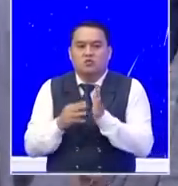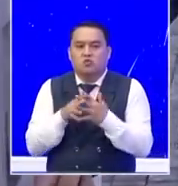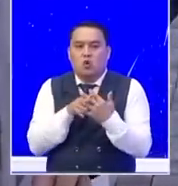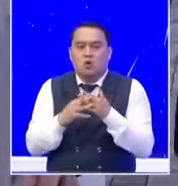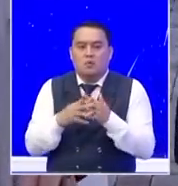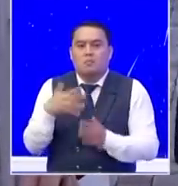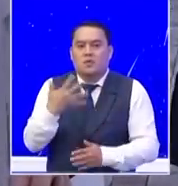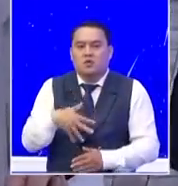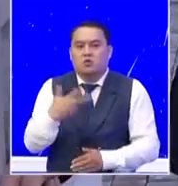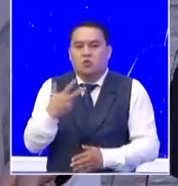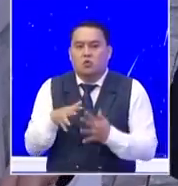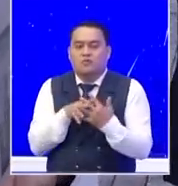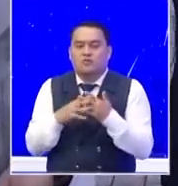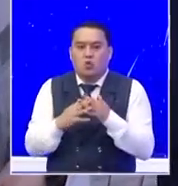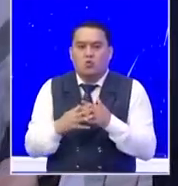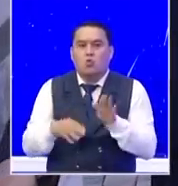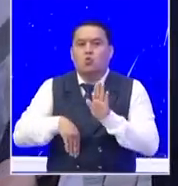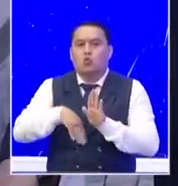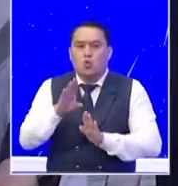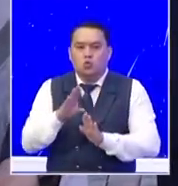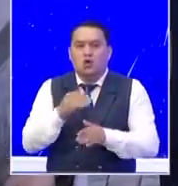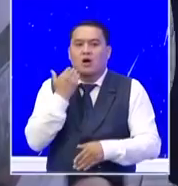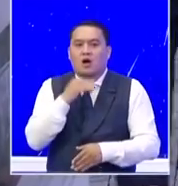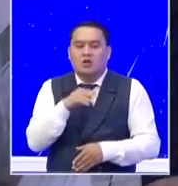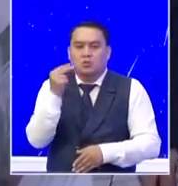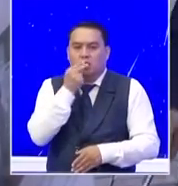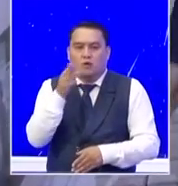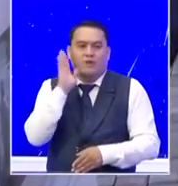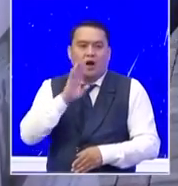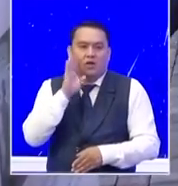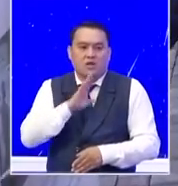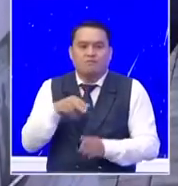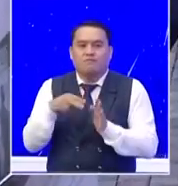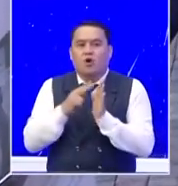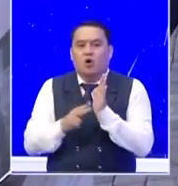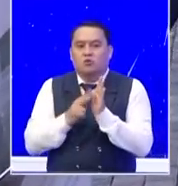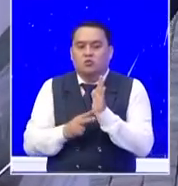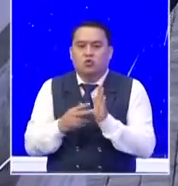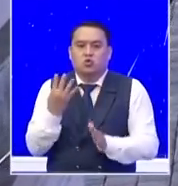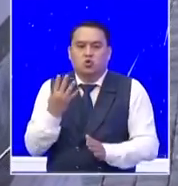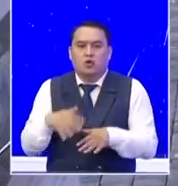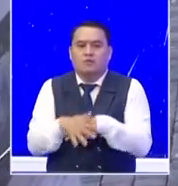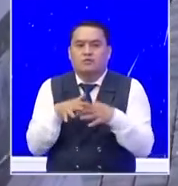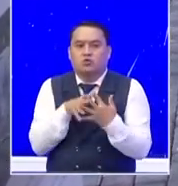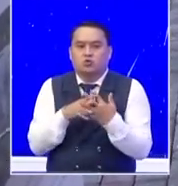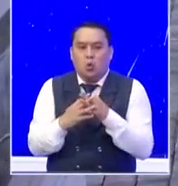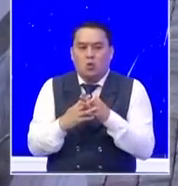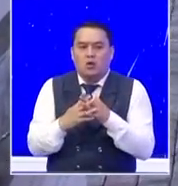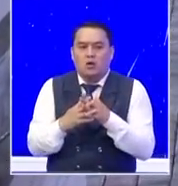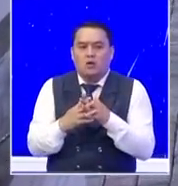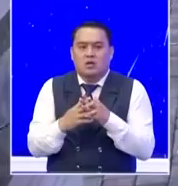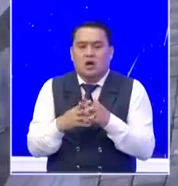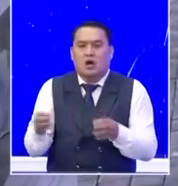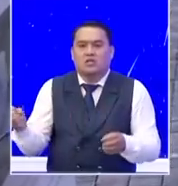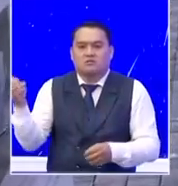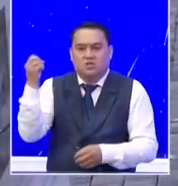мы в 53 населенных пунктах улучшим качество питьевой воды. Здесь в 84 населенных пунктах